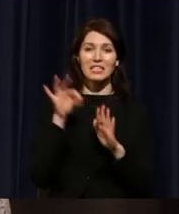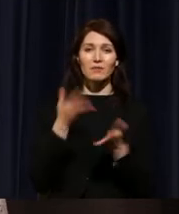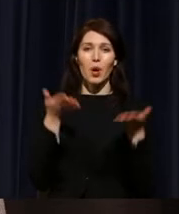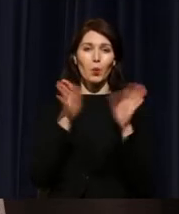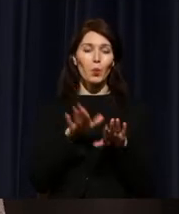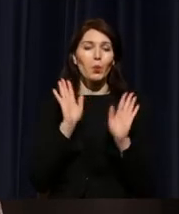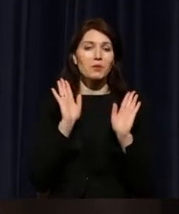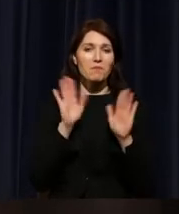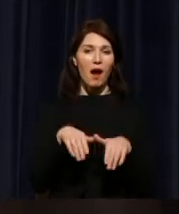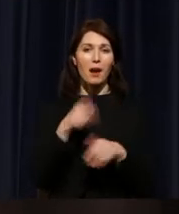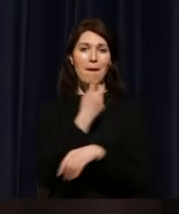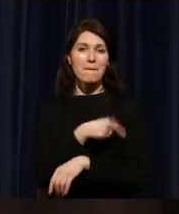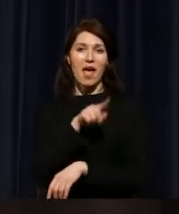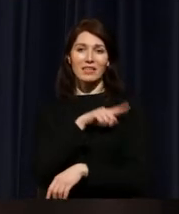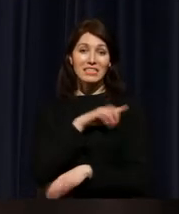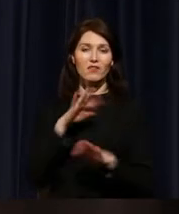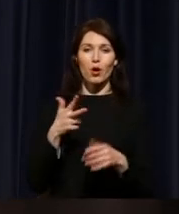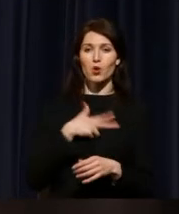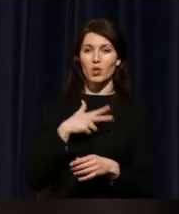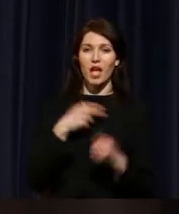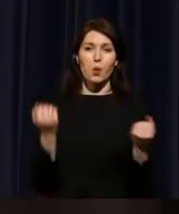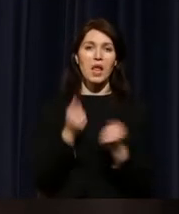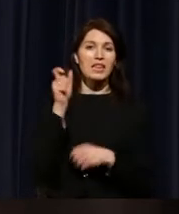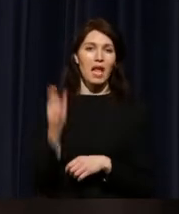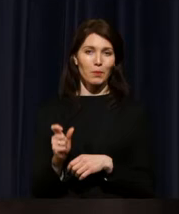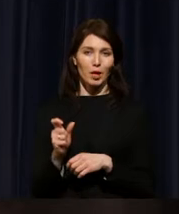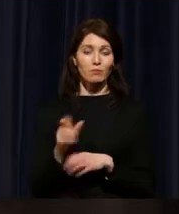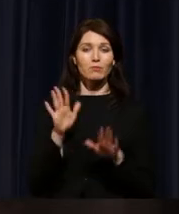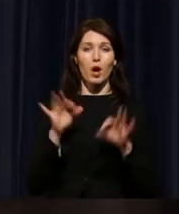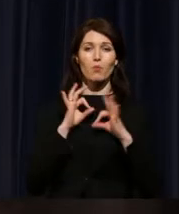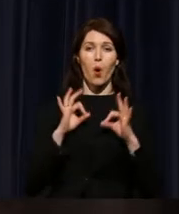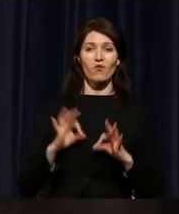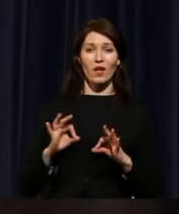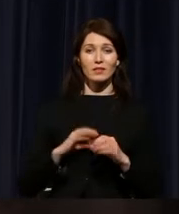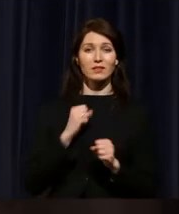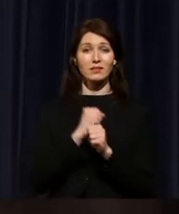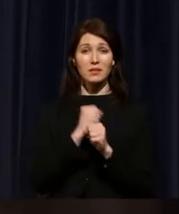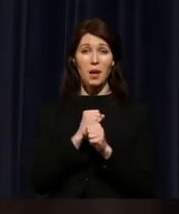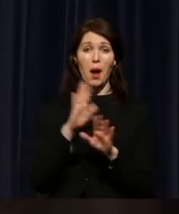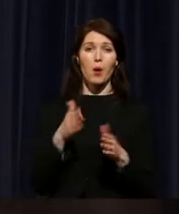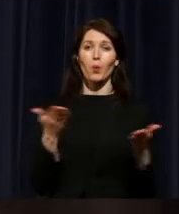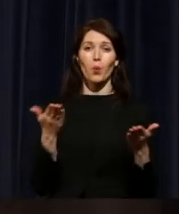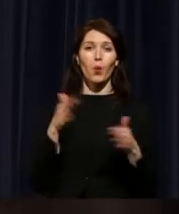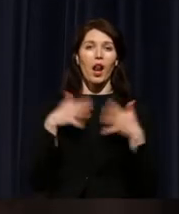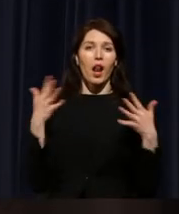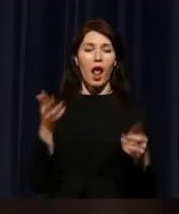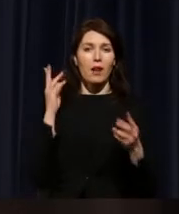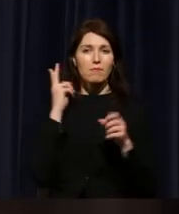par medicīnas vai sociālo darbinieku. Nu, par profesijām, kuru lielais uzdevums